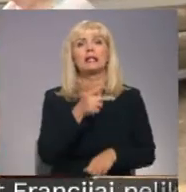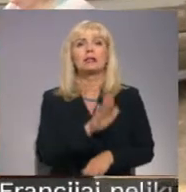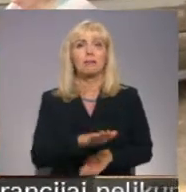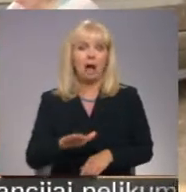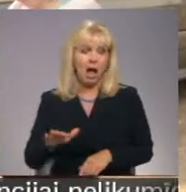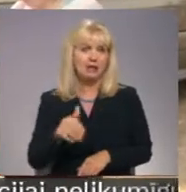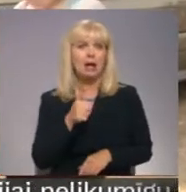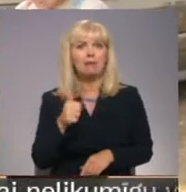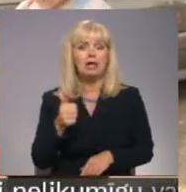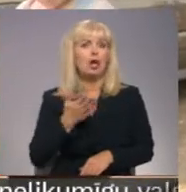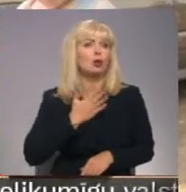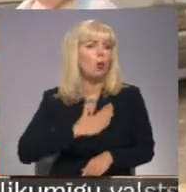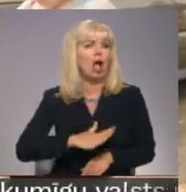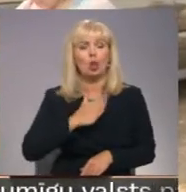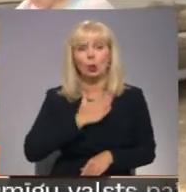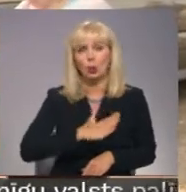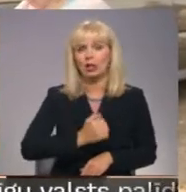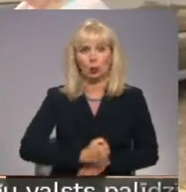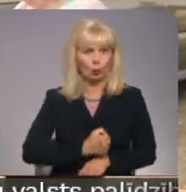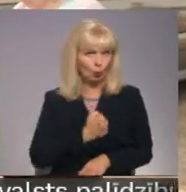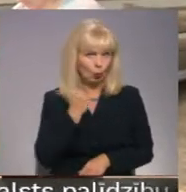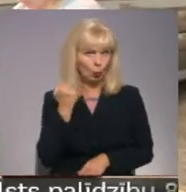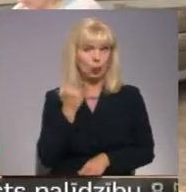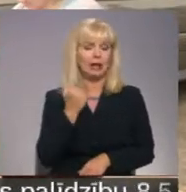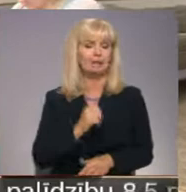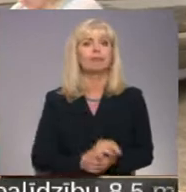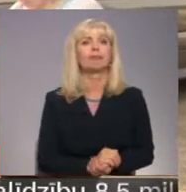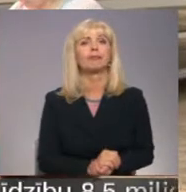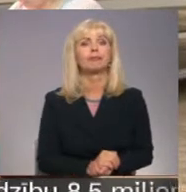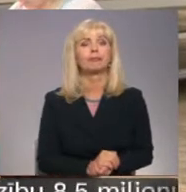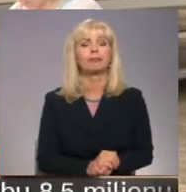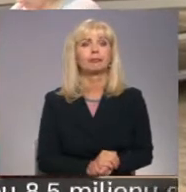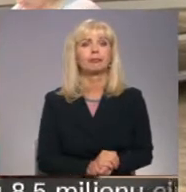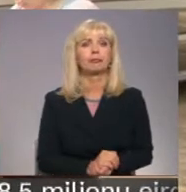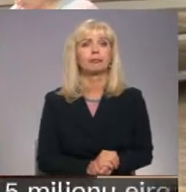viņai bija ļoti grūti.